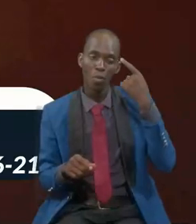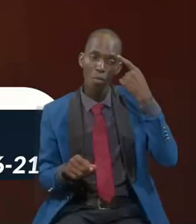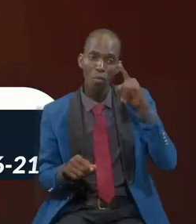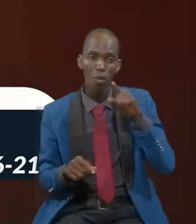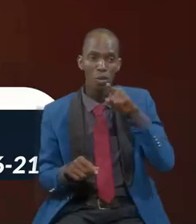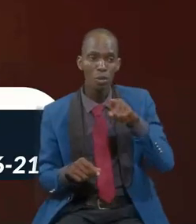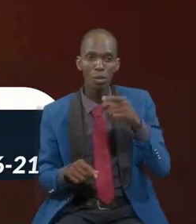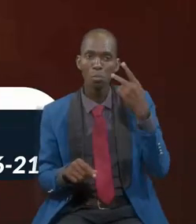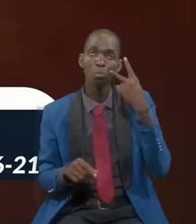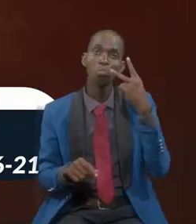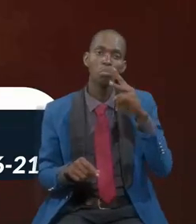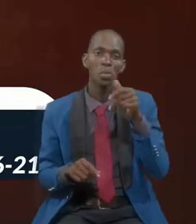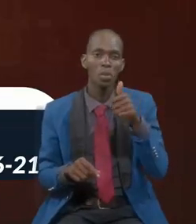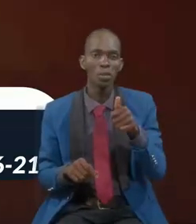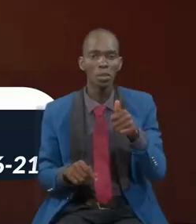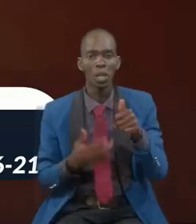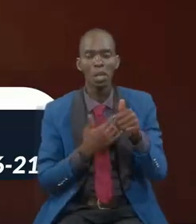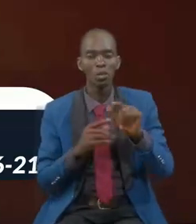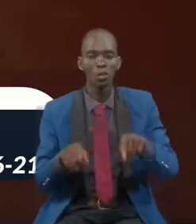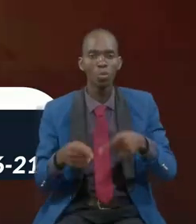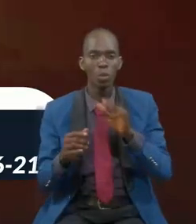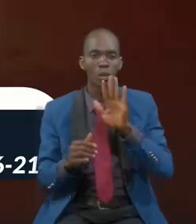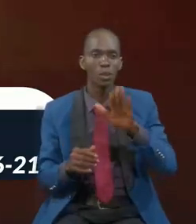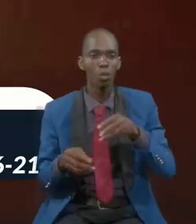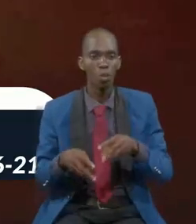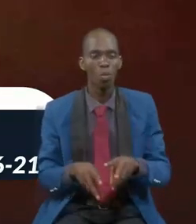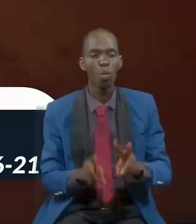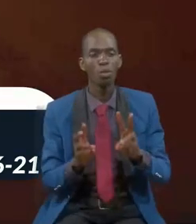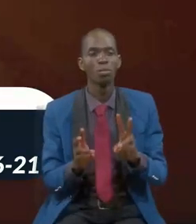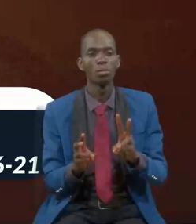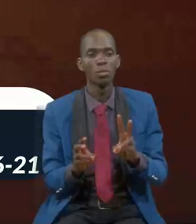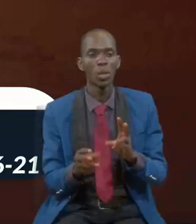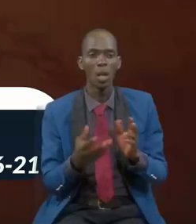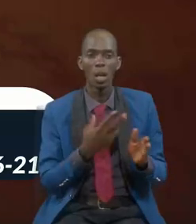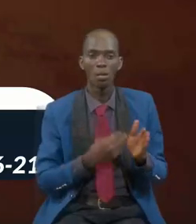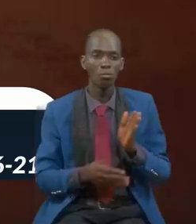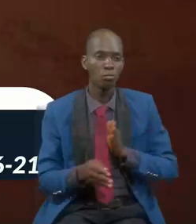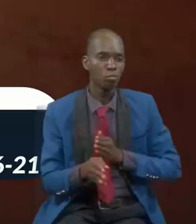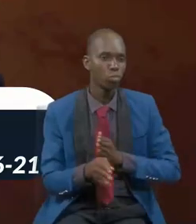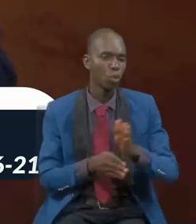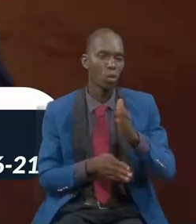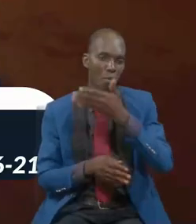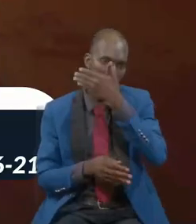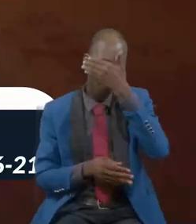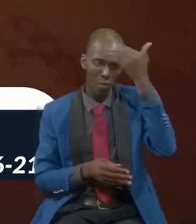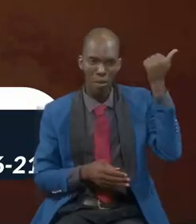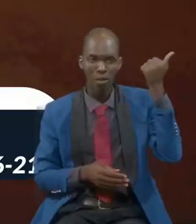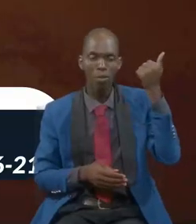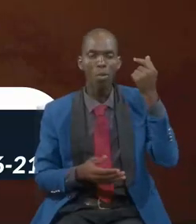Et qui, après s'être regardé, s'en va et oublie